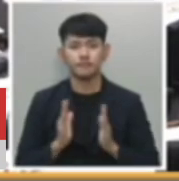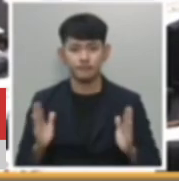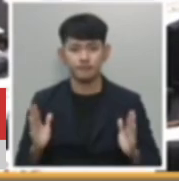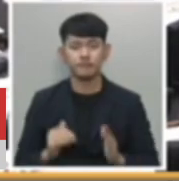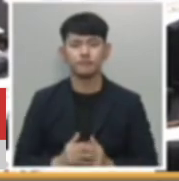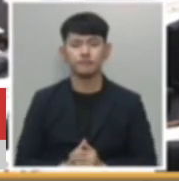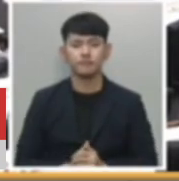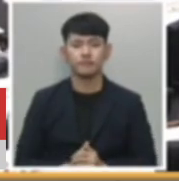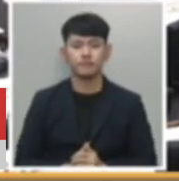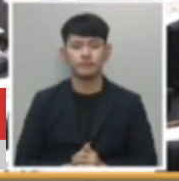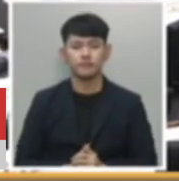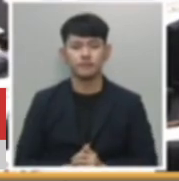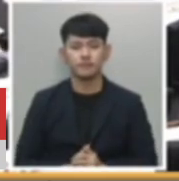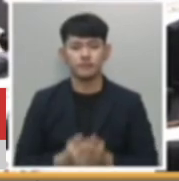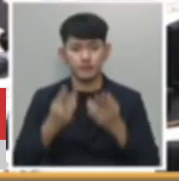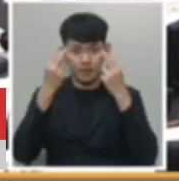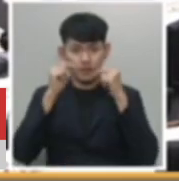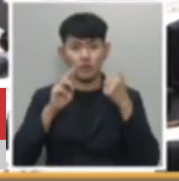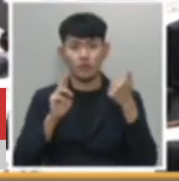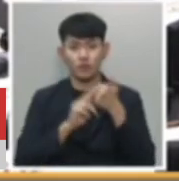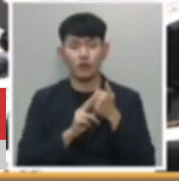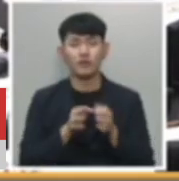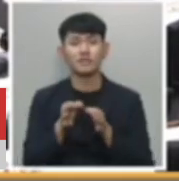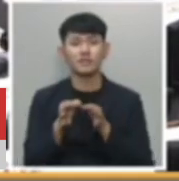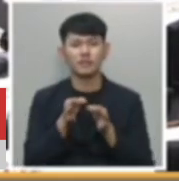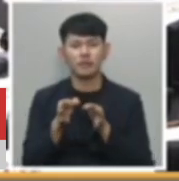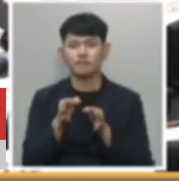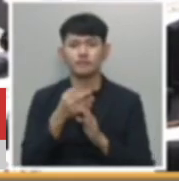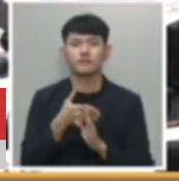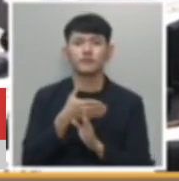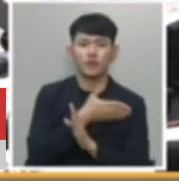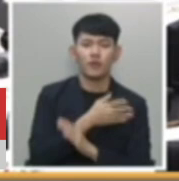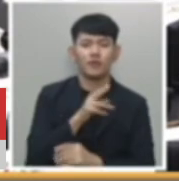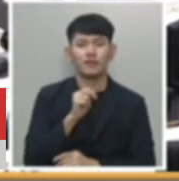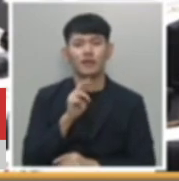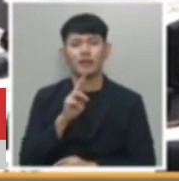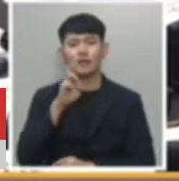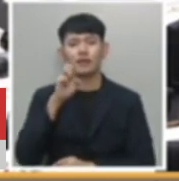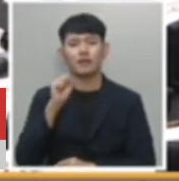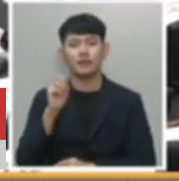ก่อนที่ท่านรองนายกชี้แจงก็เชิญท่านนฤทธิ์ก่อนนะครับเชิญ